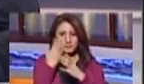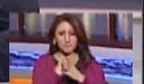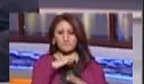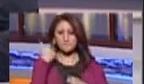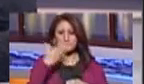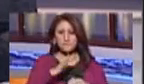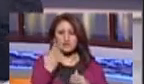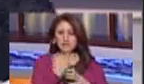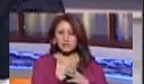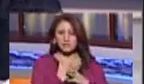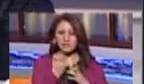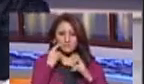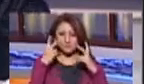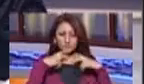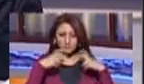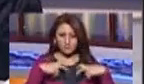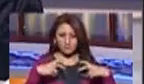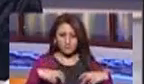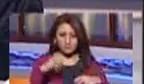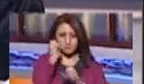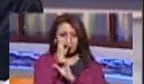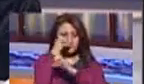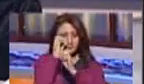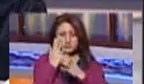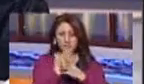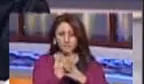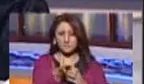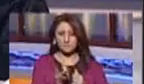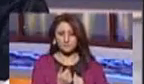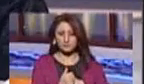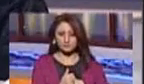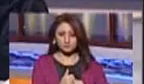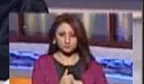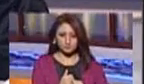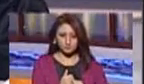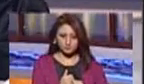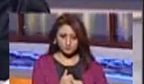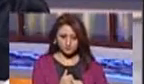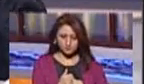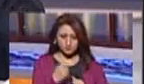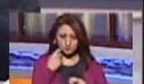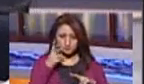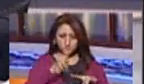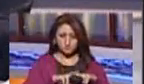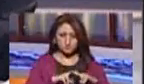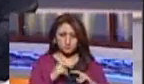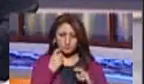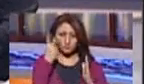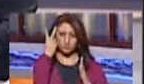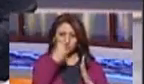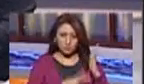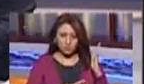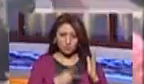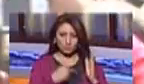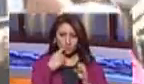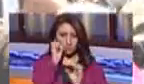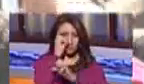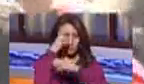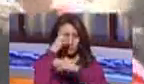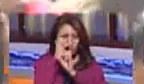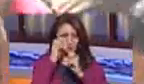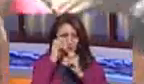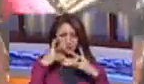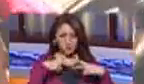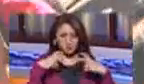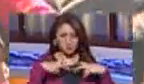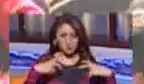وفاه الشهيدين محمد الجندي وعمر سعد. ده دكتور عمرو، التقرير الطب الشرعي النهائي لم